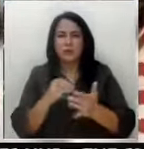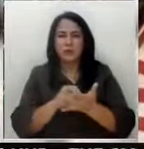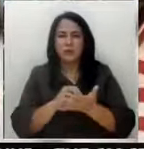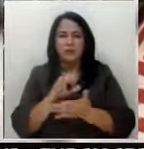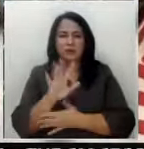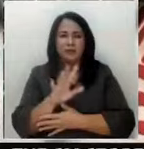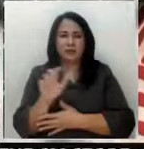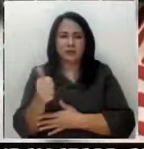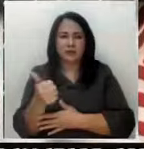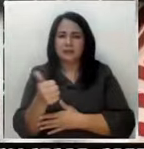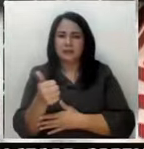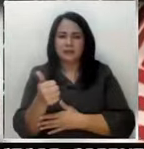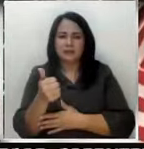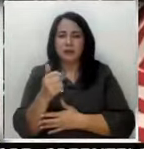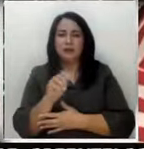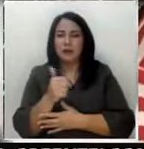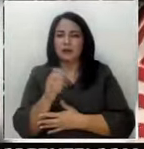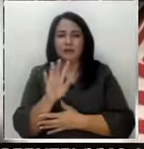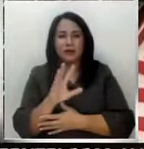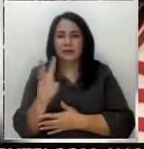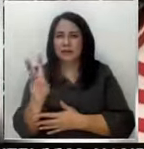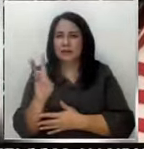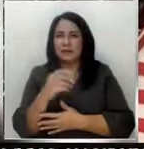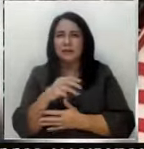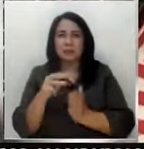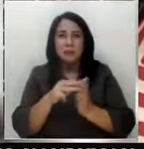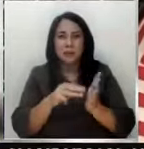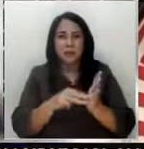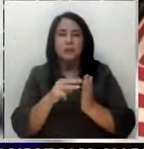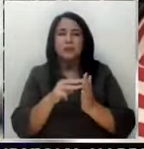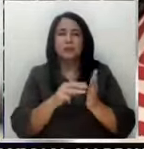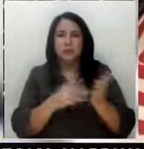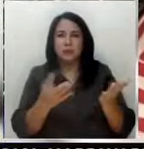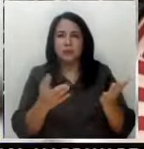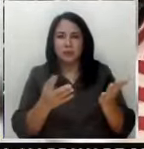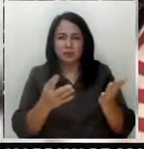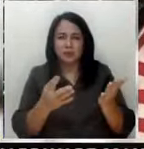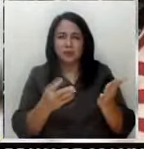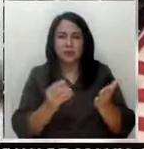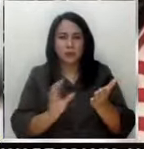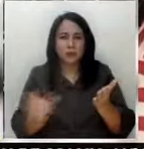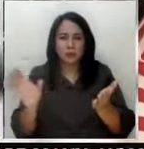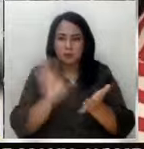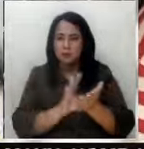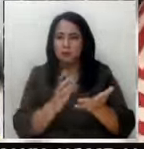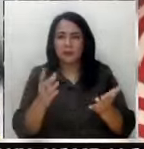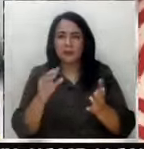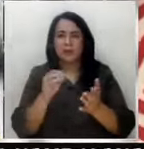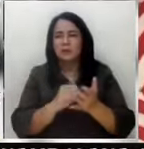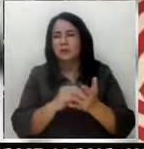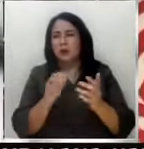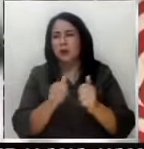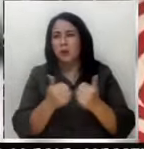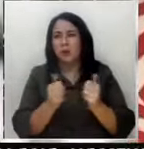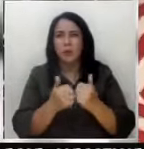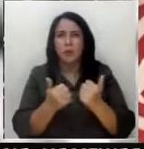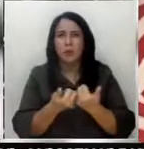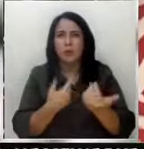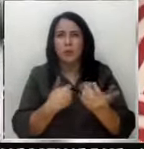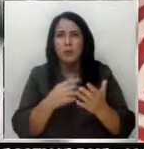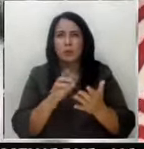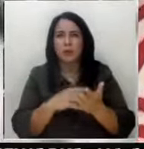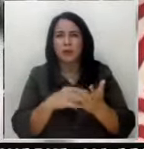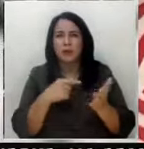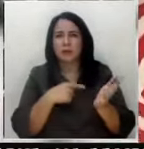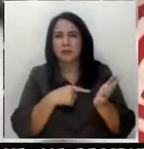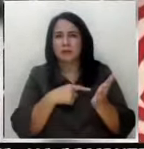eh. Million po ang pinuhuna namin dyan pero yun po ay utang pa. Ngayon po, namumroblema kami kung paano po namin babayaran yung pinuhuna